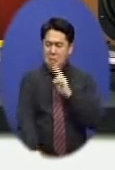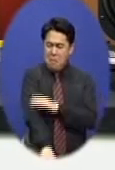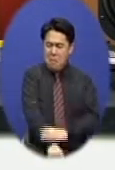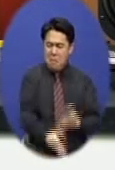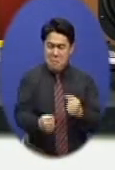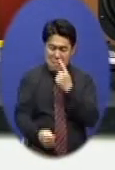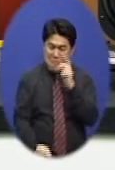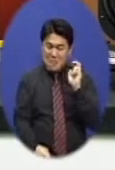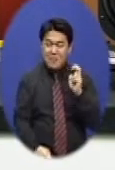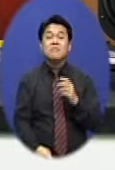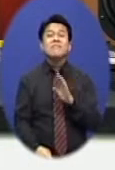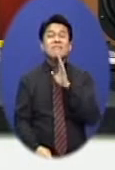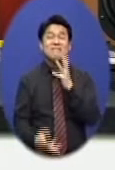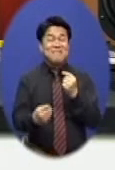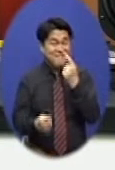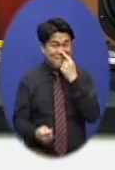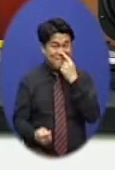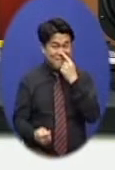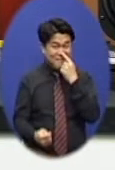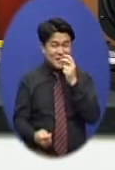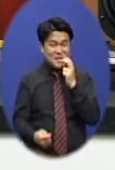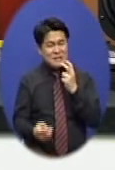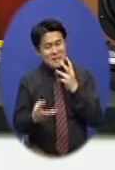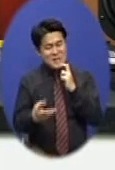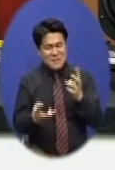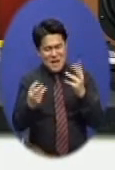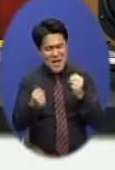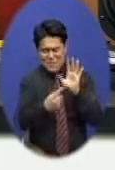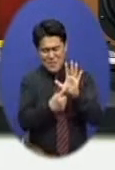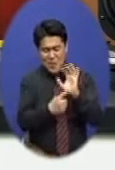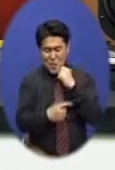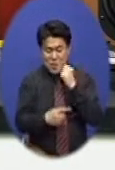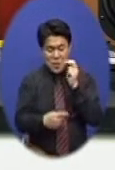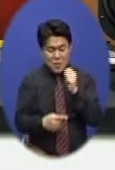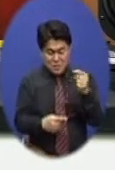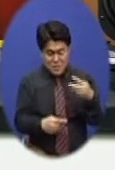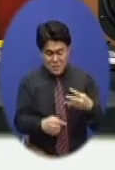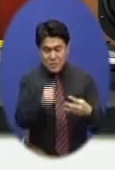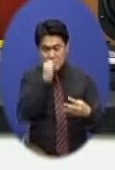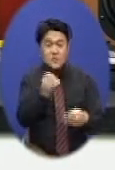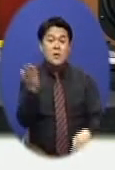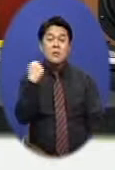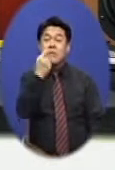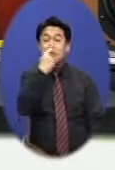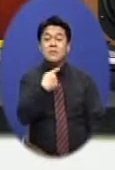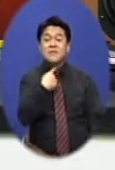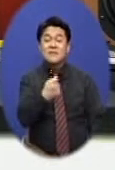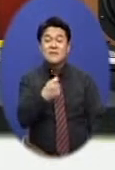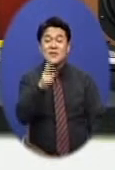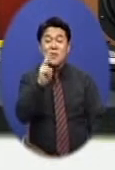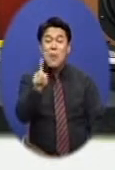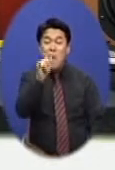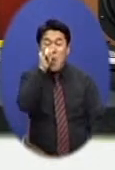그러니까요. 어머니. 예, 많이 그러죠? 배웠지만 많이는 못하고 몇 곡은 합니다. 아유. 그러면 그 중에서 최근에 배우신